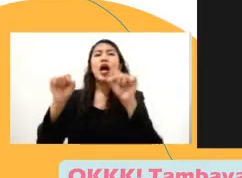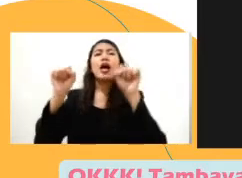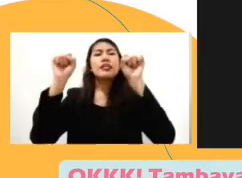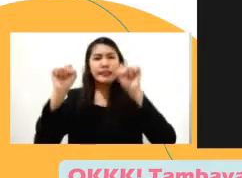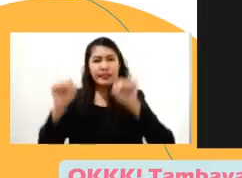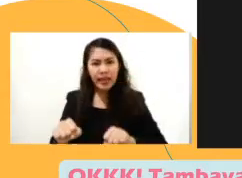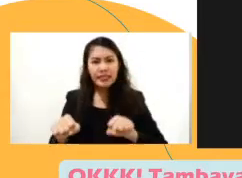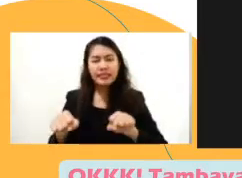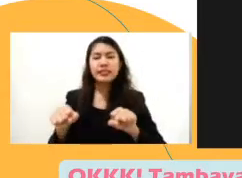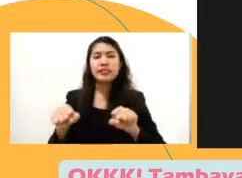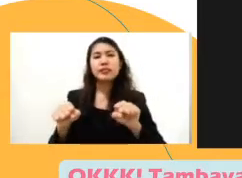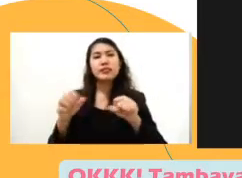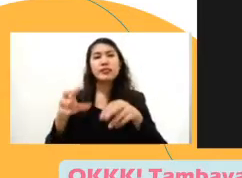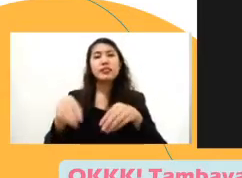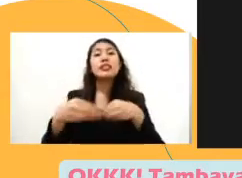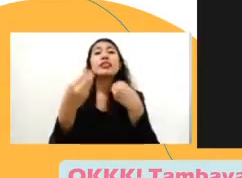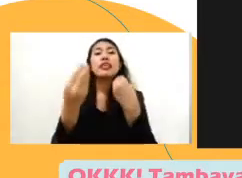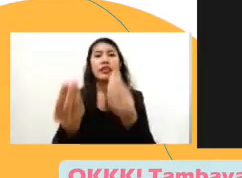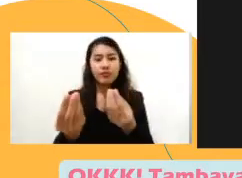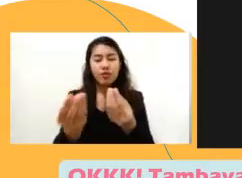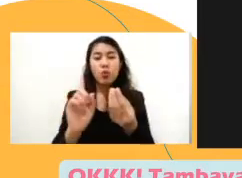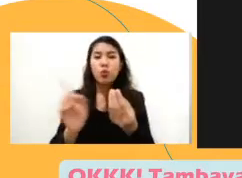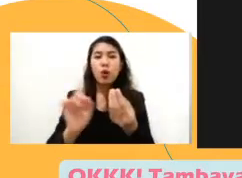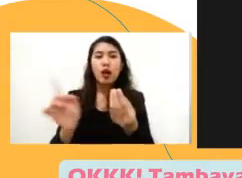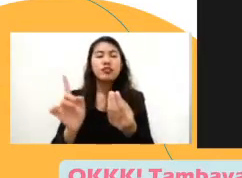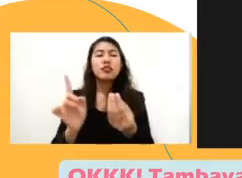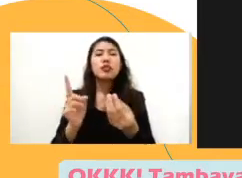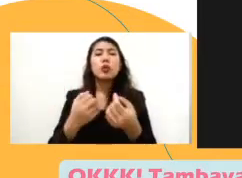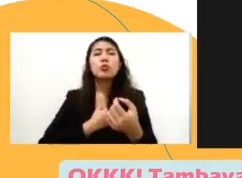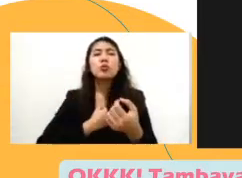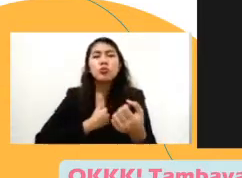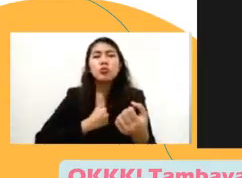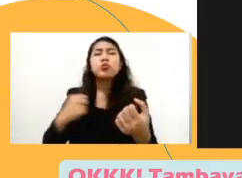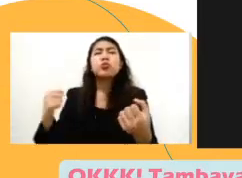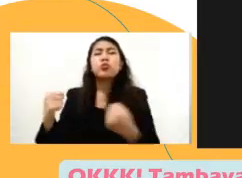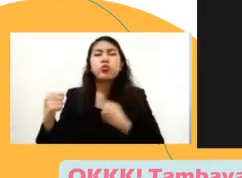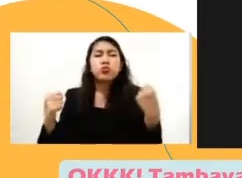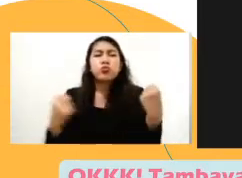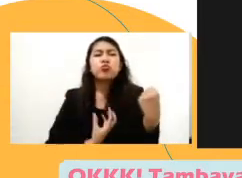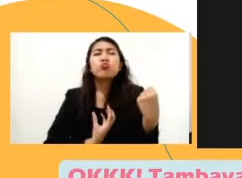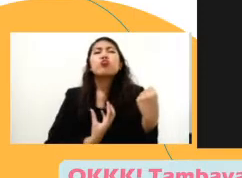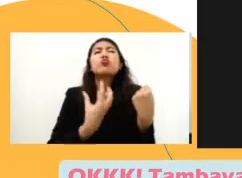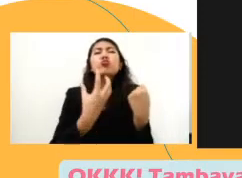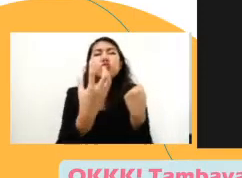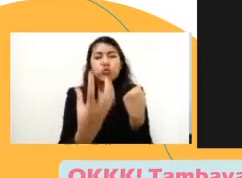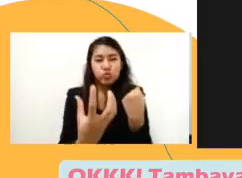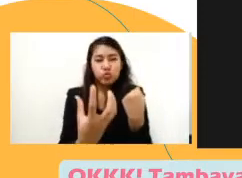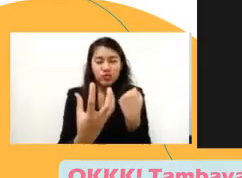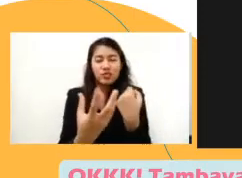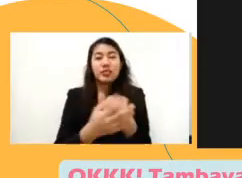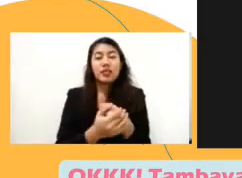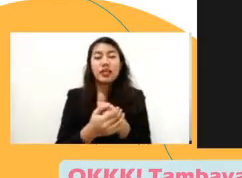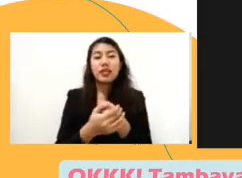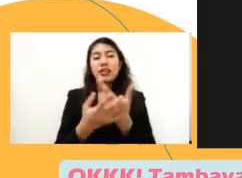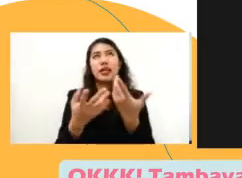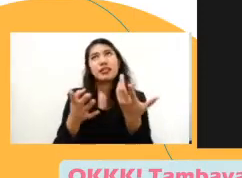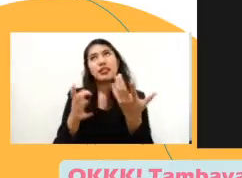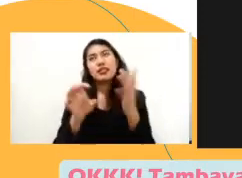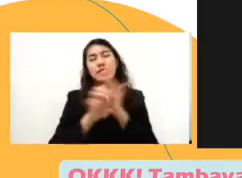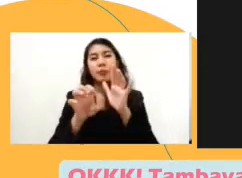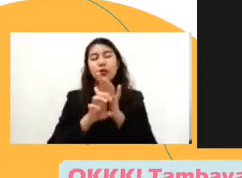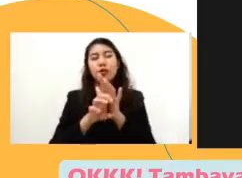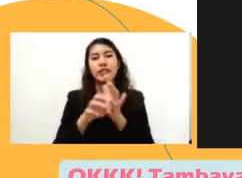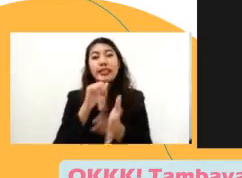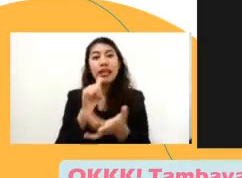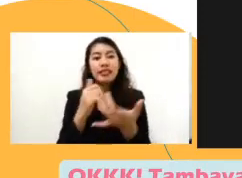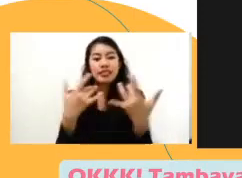makakuha, makapagpalabas ng emosyon o pakiramdam sa nakikinig. Diba, madalas, hindi ka naman malungkot, pero